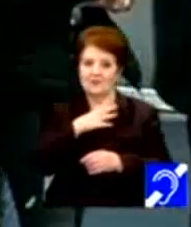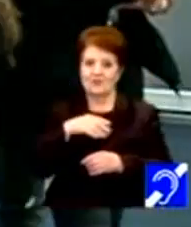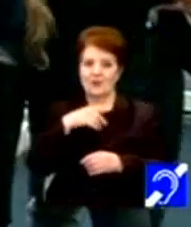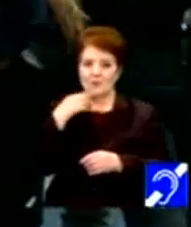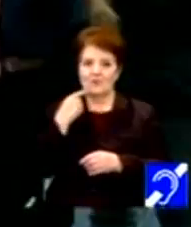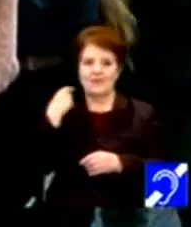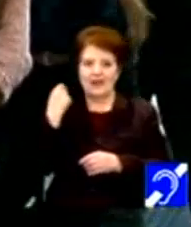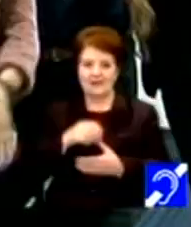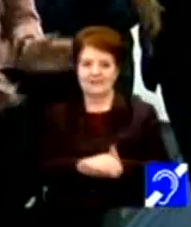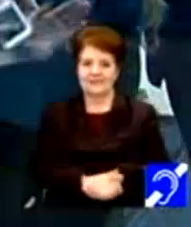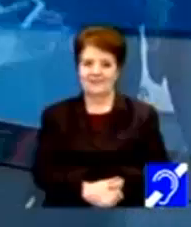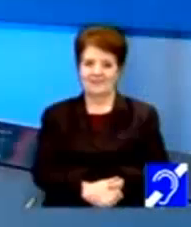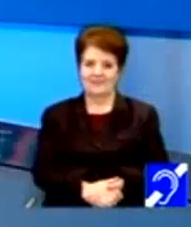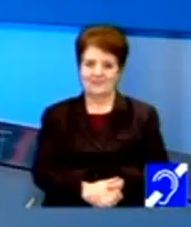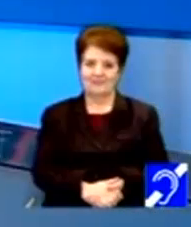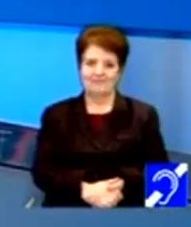ani.